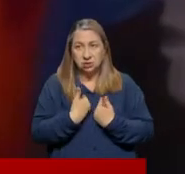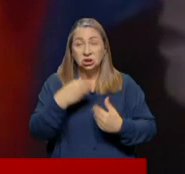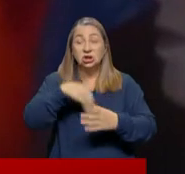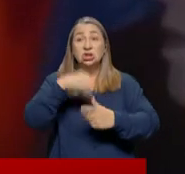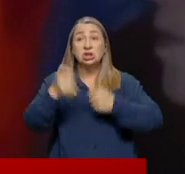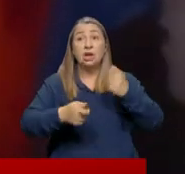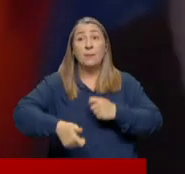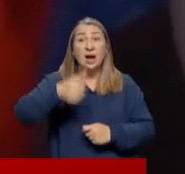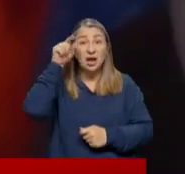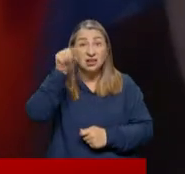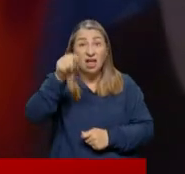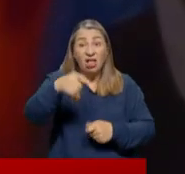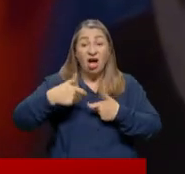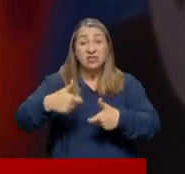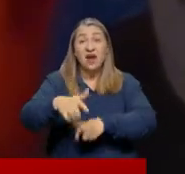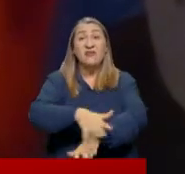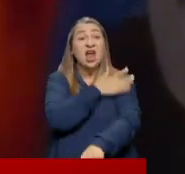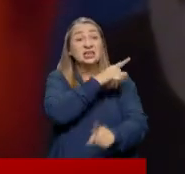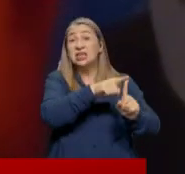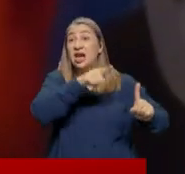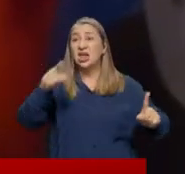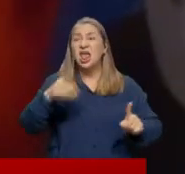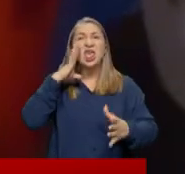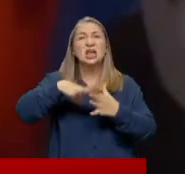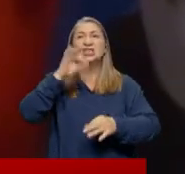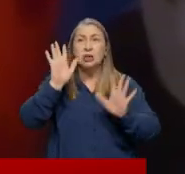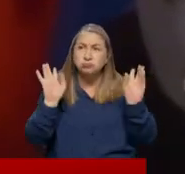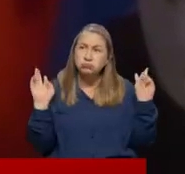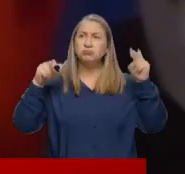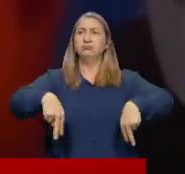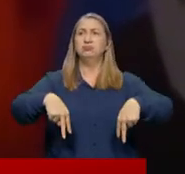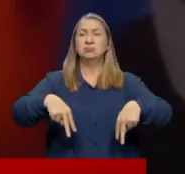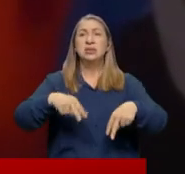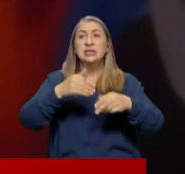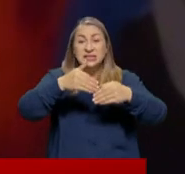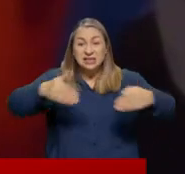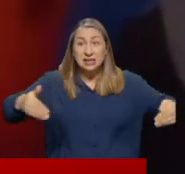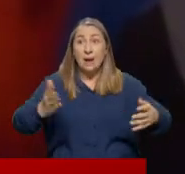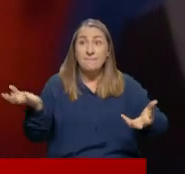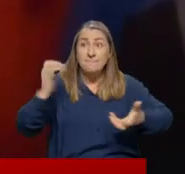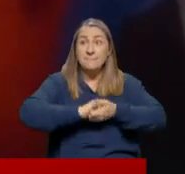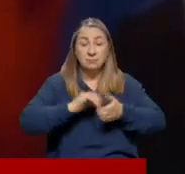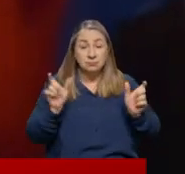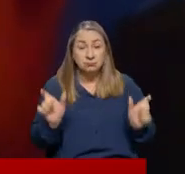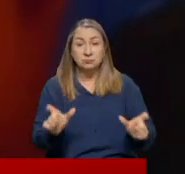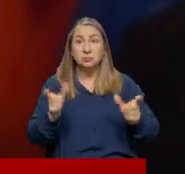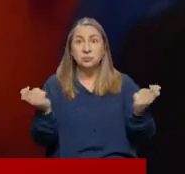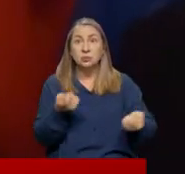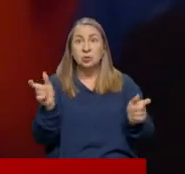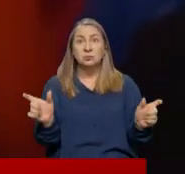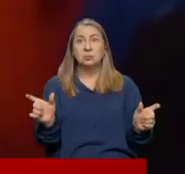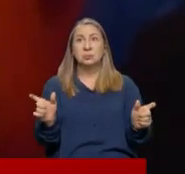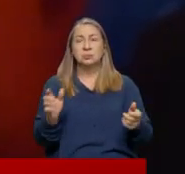İçişleri bakanı'ndan Hatay Valisi ne kadar insanlar ayağa kalktılar sınırda Birlikler Vaziyet